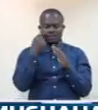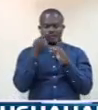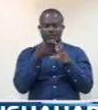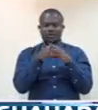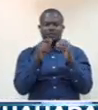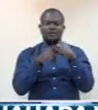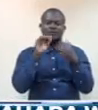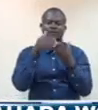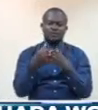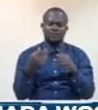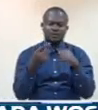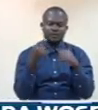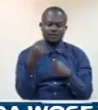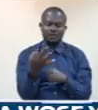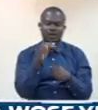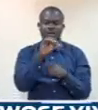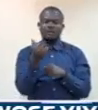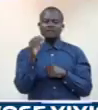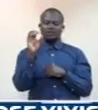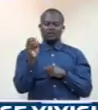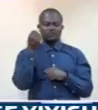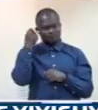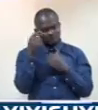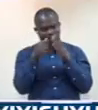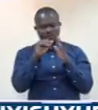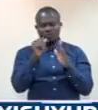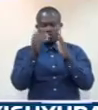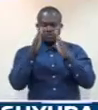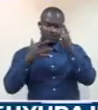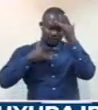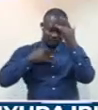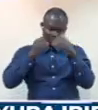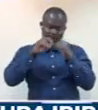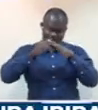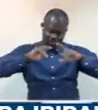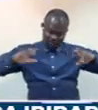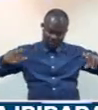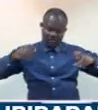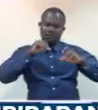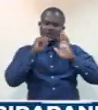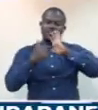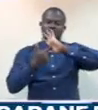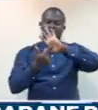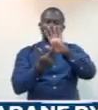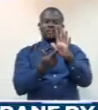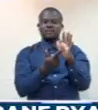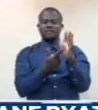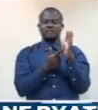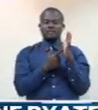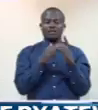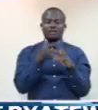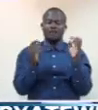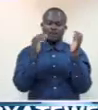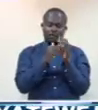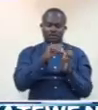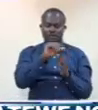batatu bageze kuri batatu ahandi bamaze kugera kuri zero ubwo nuvuga ngo ni wa wundi warembye cyangwa se nabo bapinye twabonye batagaragaje ibimenyetso ariko